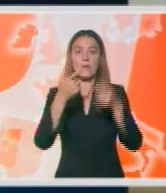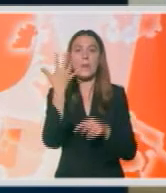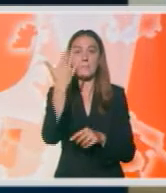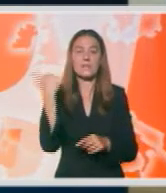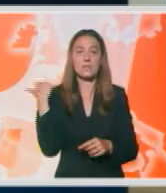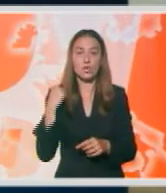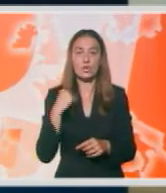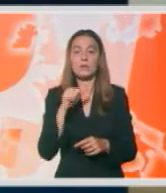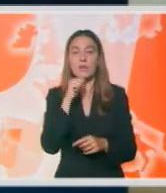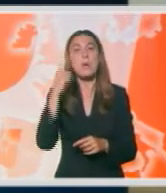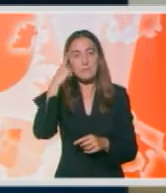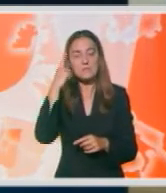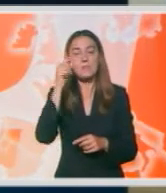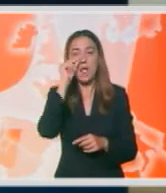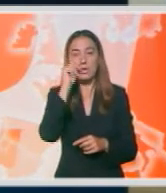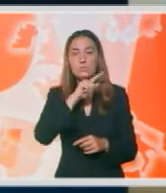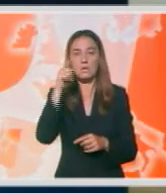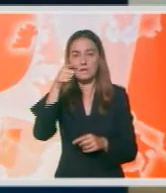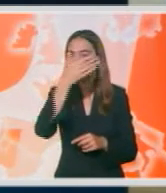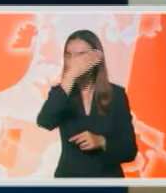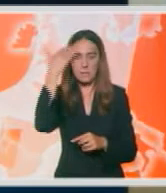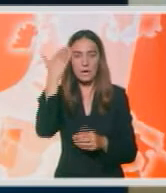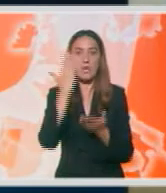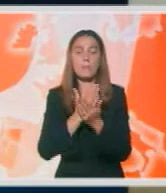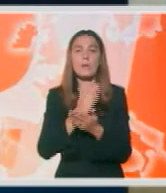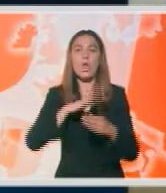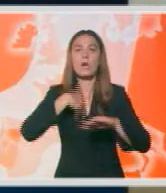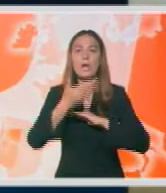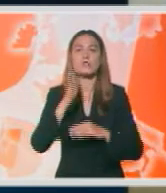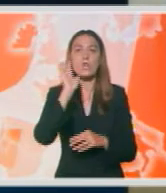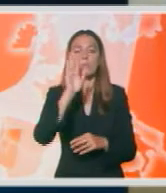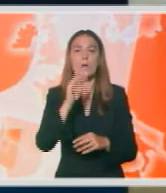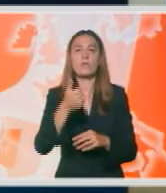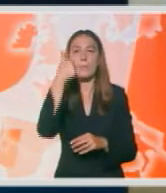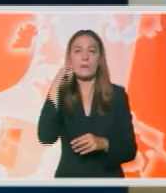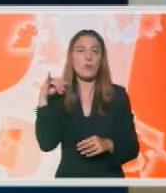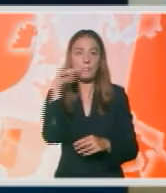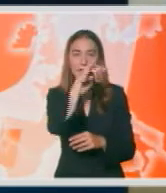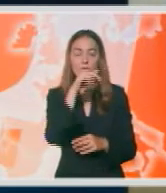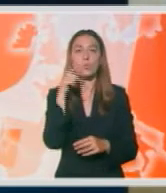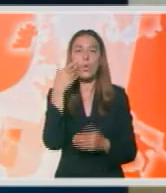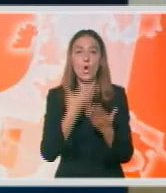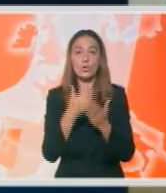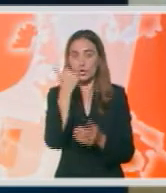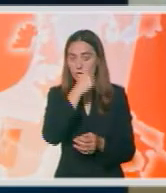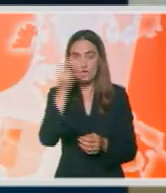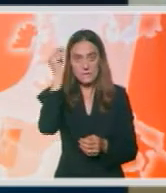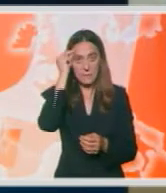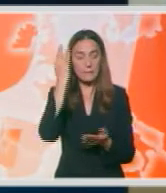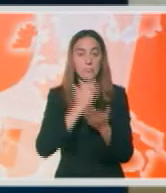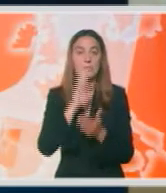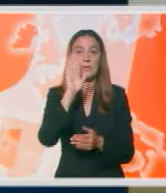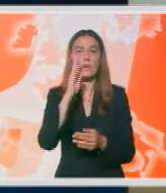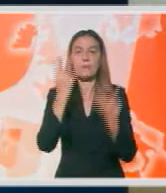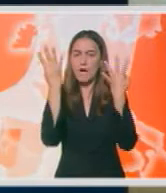50 godina i mislim da će ljudi do tada zaboraviti da je bilo kašnjenje u njegovom prvom letu. Ono što će zapamtiti biće